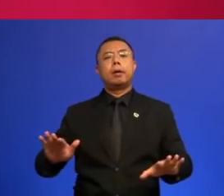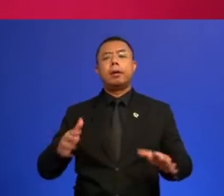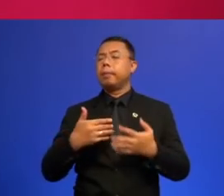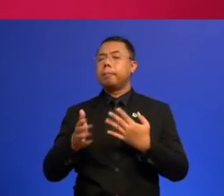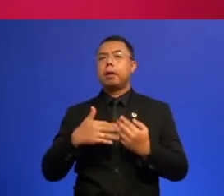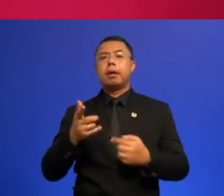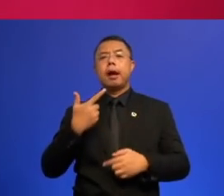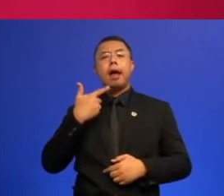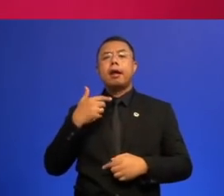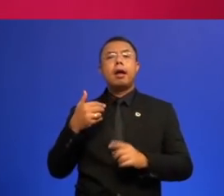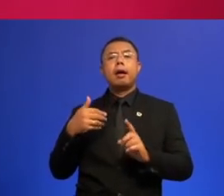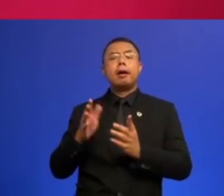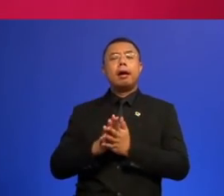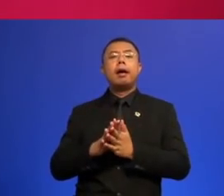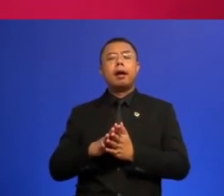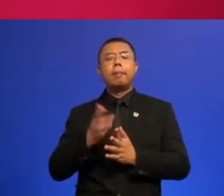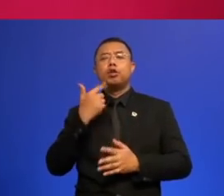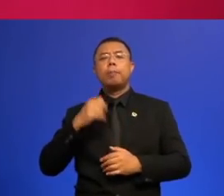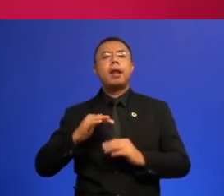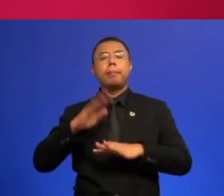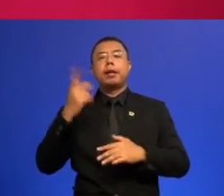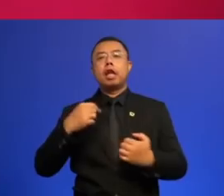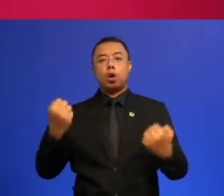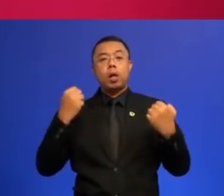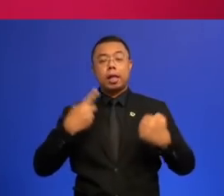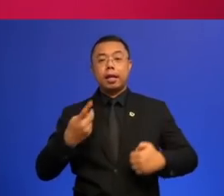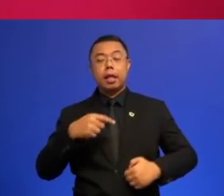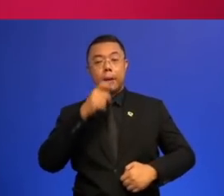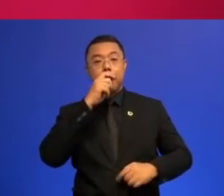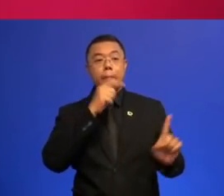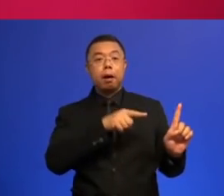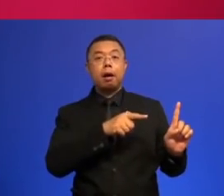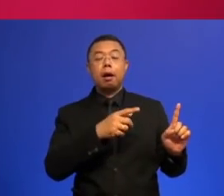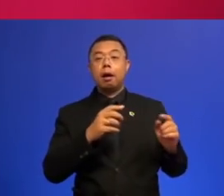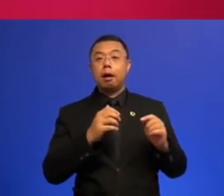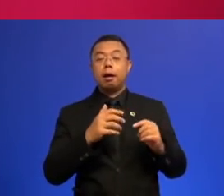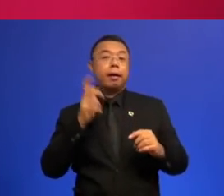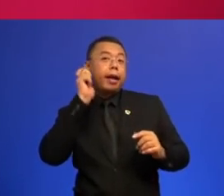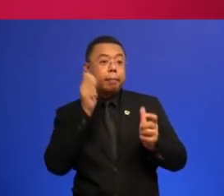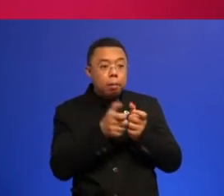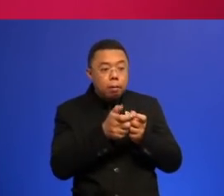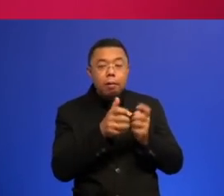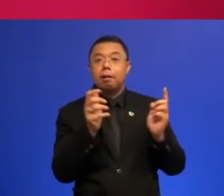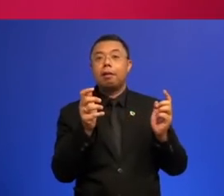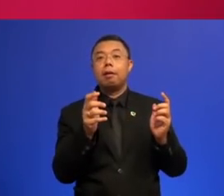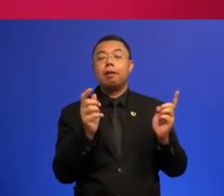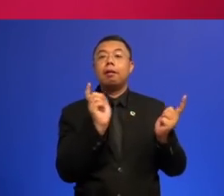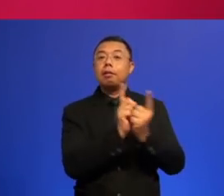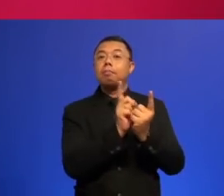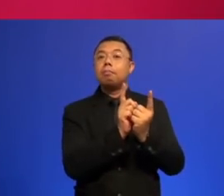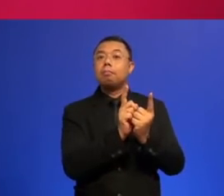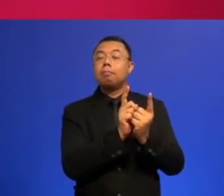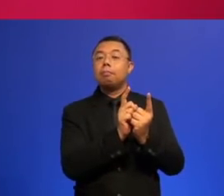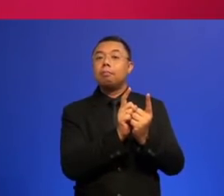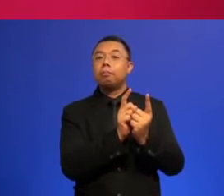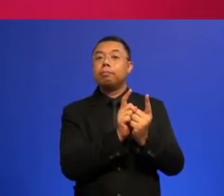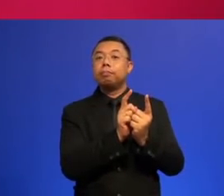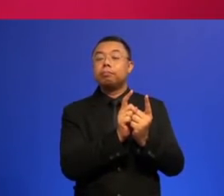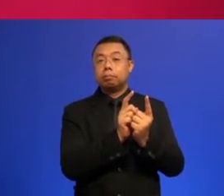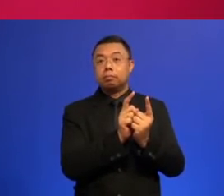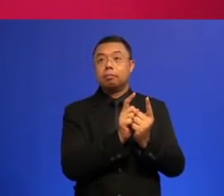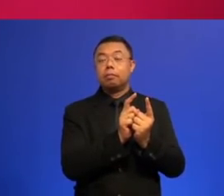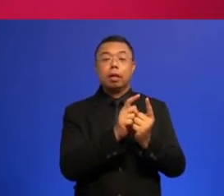ada pencobaan yang melampaui kekuatan kita. Tadi bapaknya main apa? Handphone itu? Iya, sosial media,